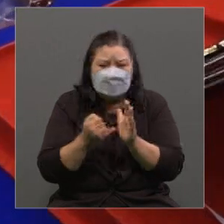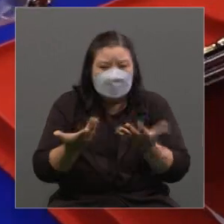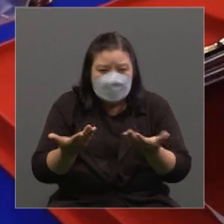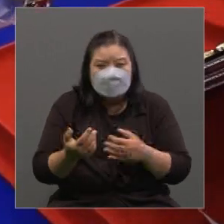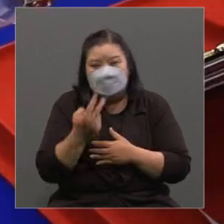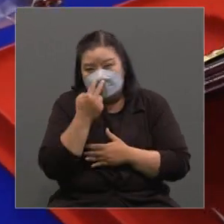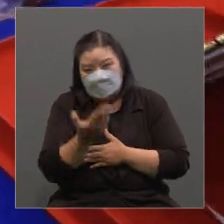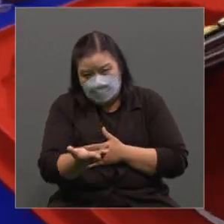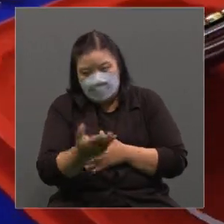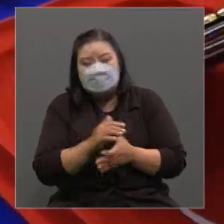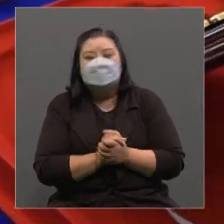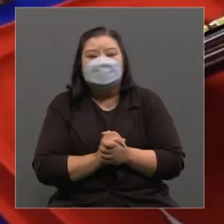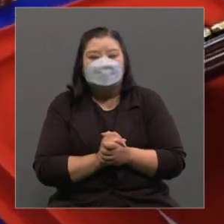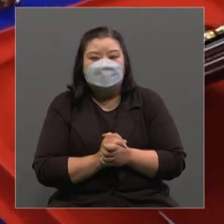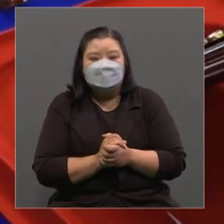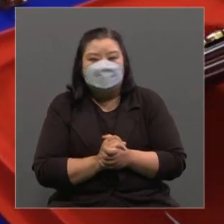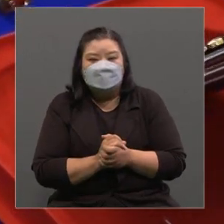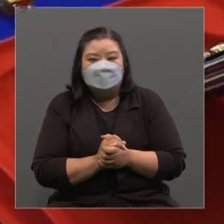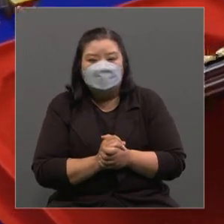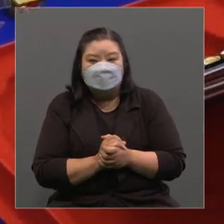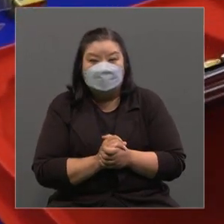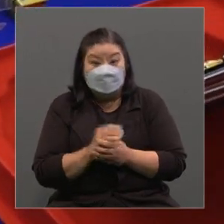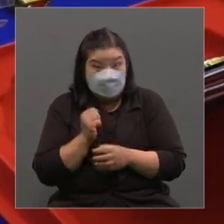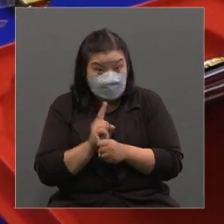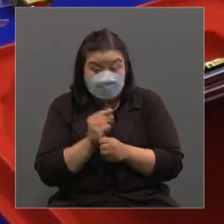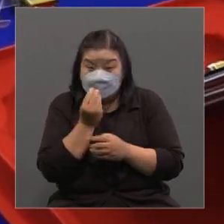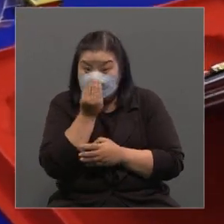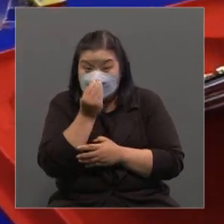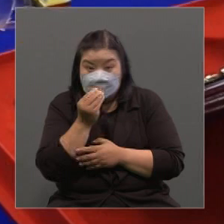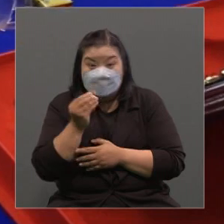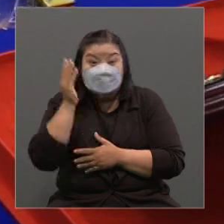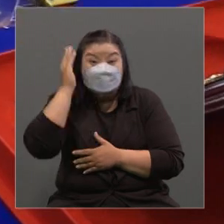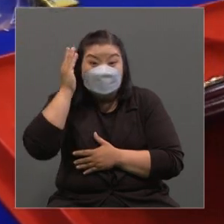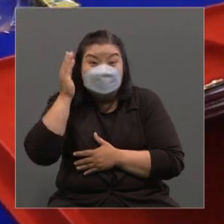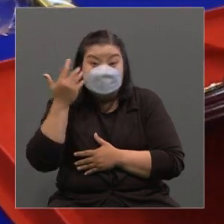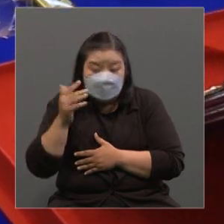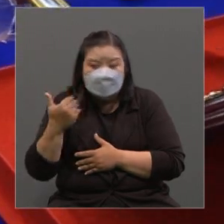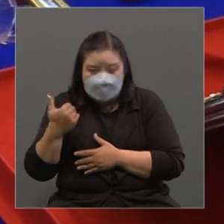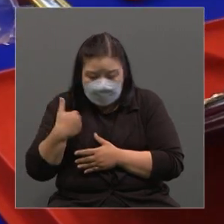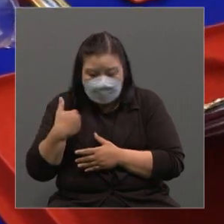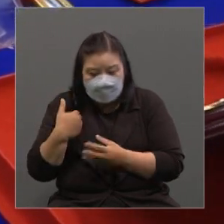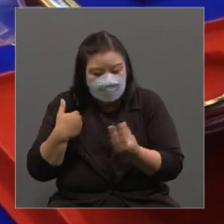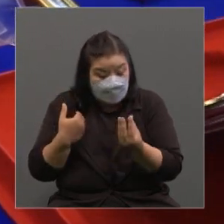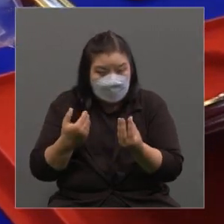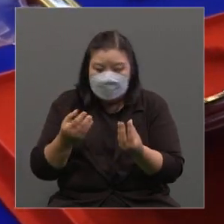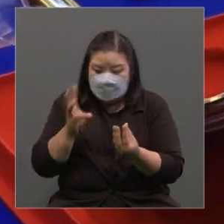กสรตัวผู้ครับแล้วก็ใช้ตัวนี้แล้วก็เทเกสรลงไปครับ